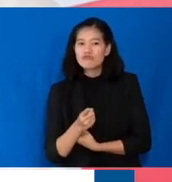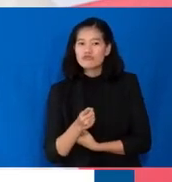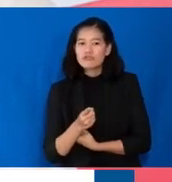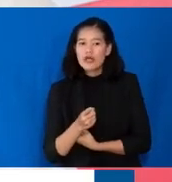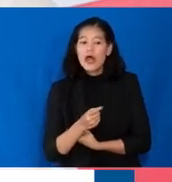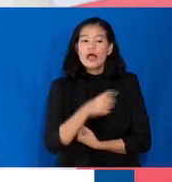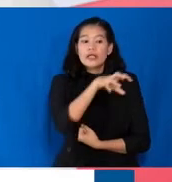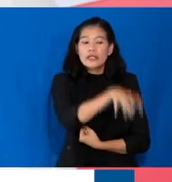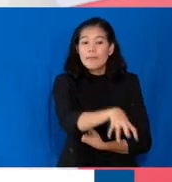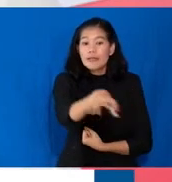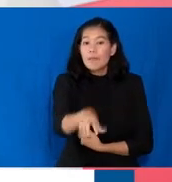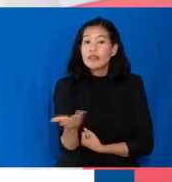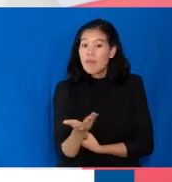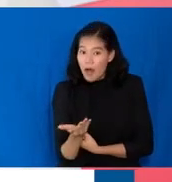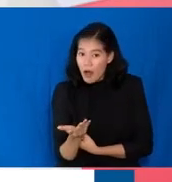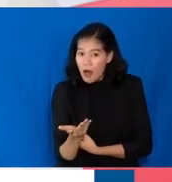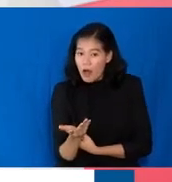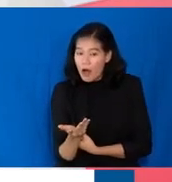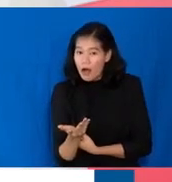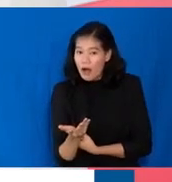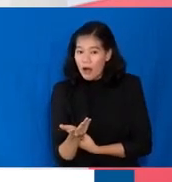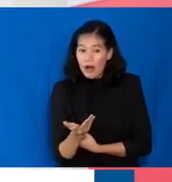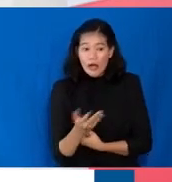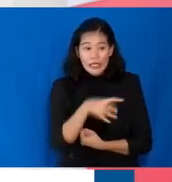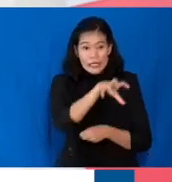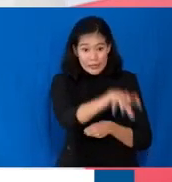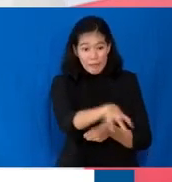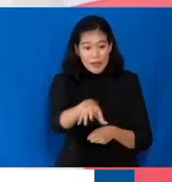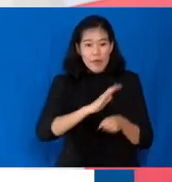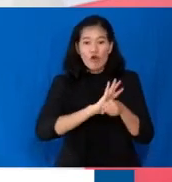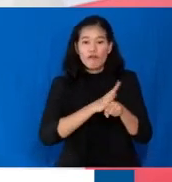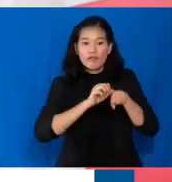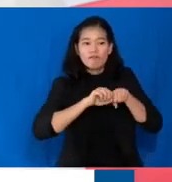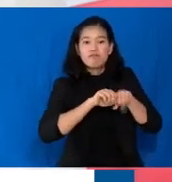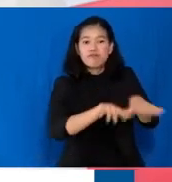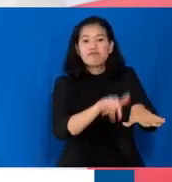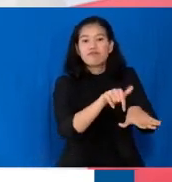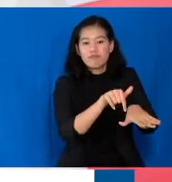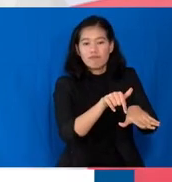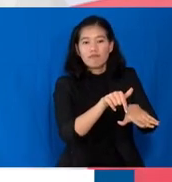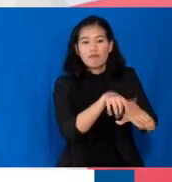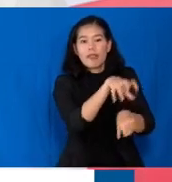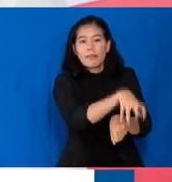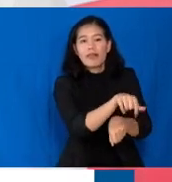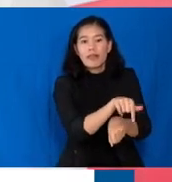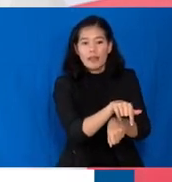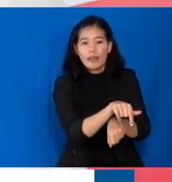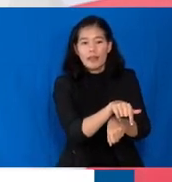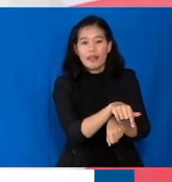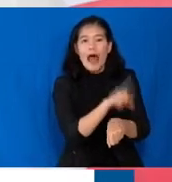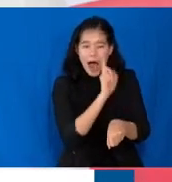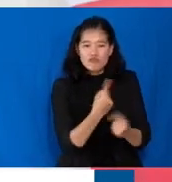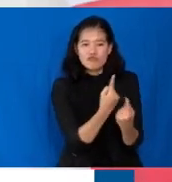daerah atau di wilayah dimana penyebaran wabah covert 19 ini berlangsung